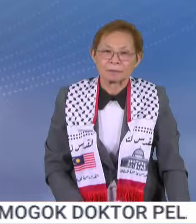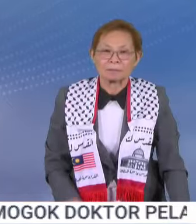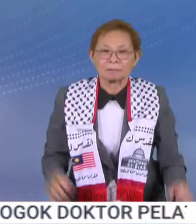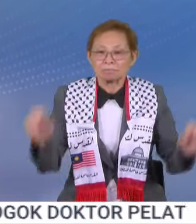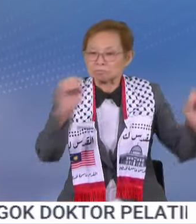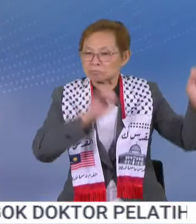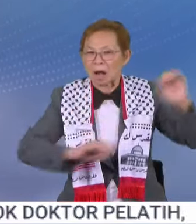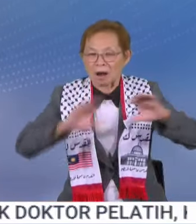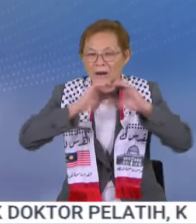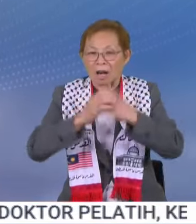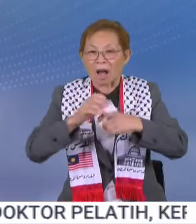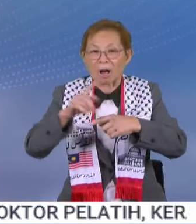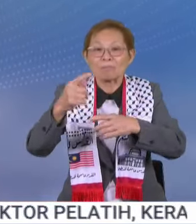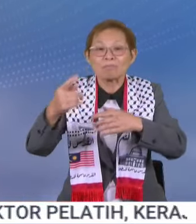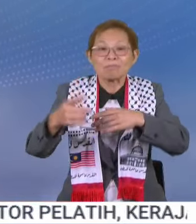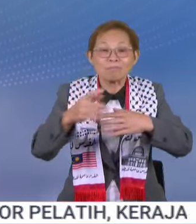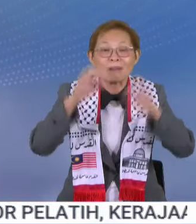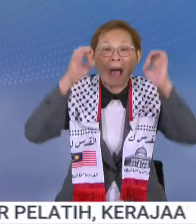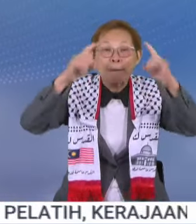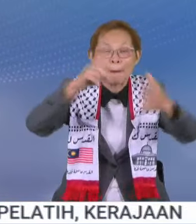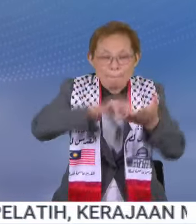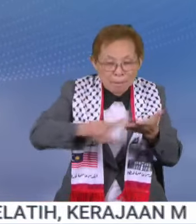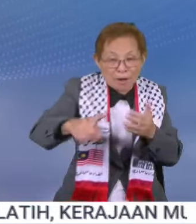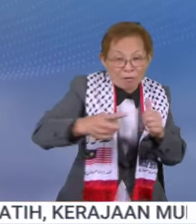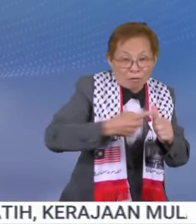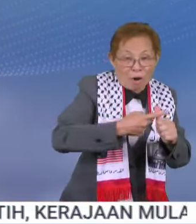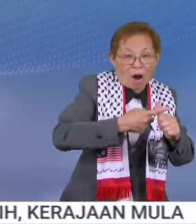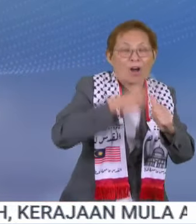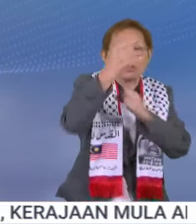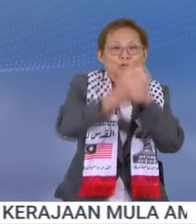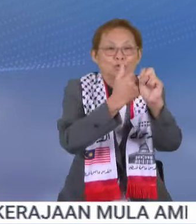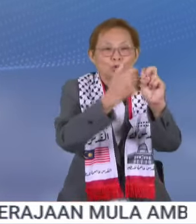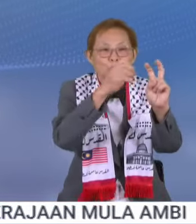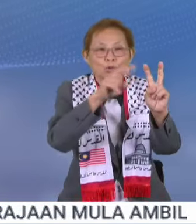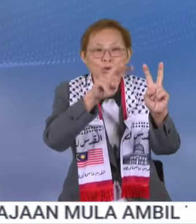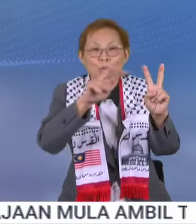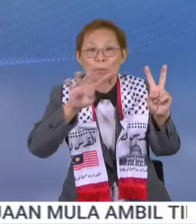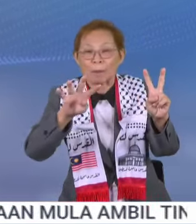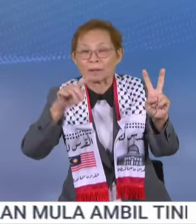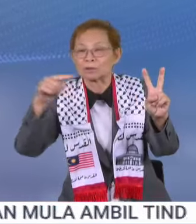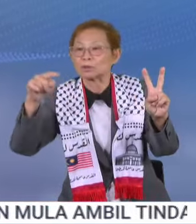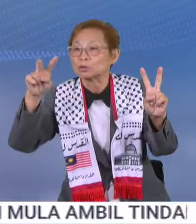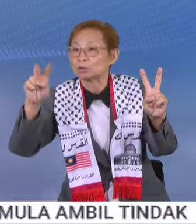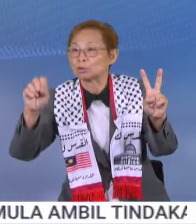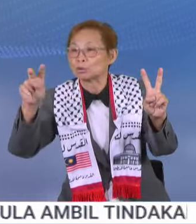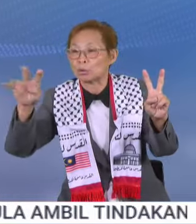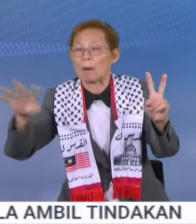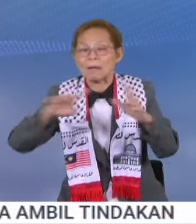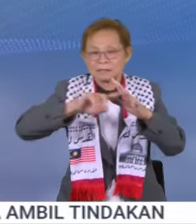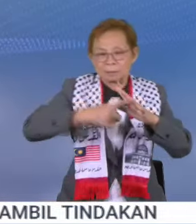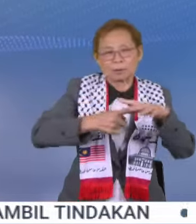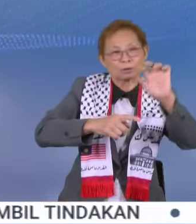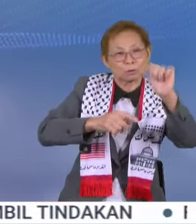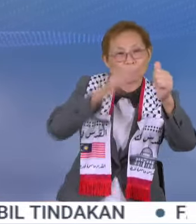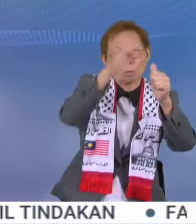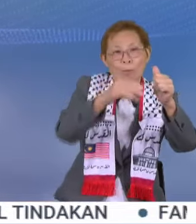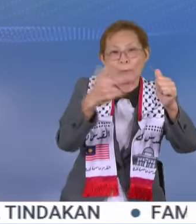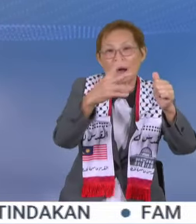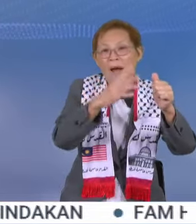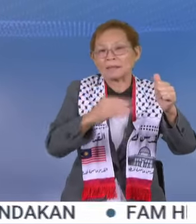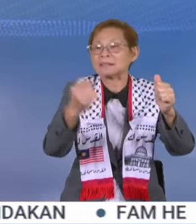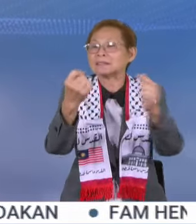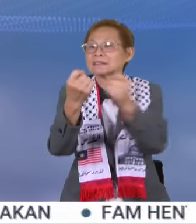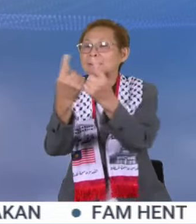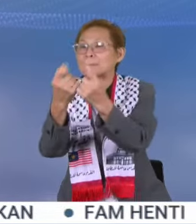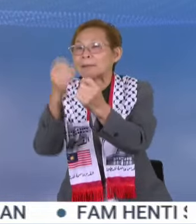Tiada kelas akademik pada minggu pertama sesi persekolahan 2024-2025 yang akan bermula 10 Mac dan 11